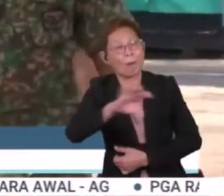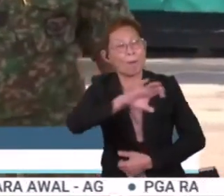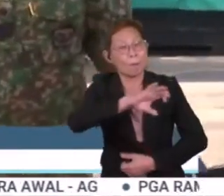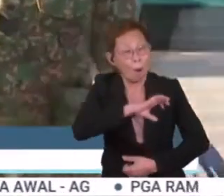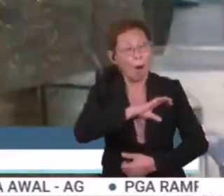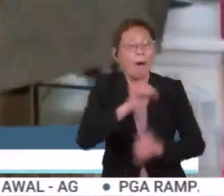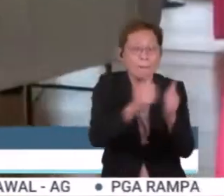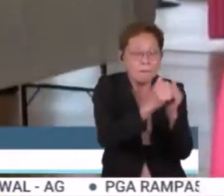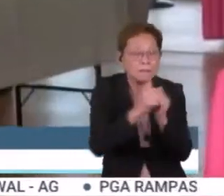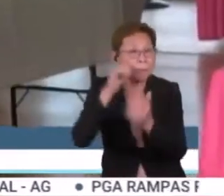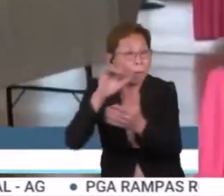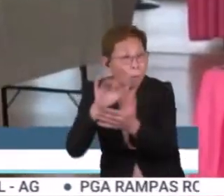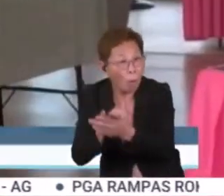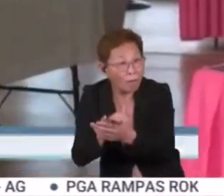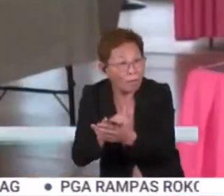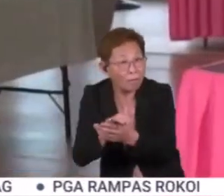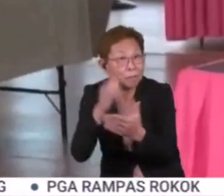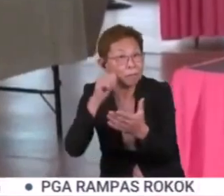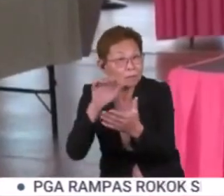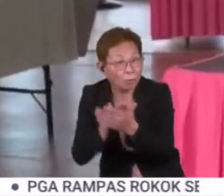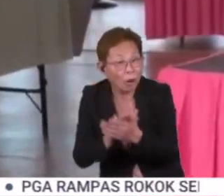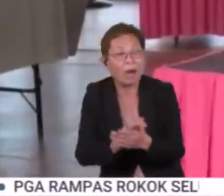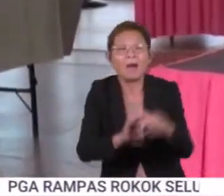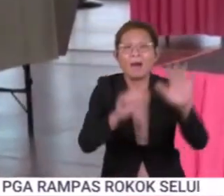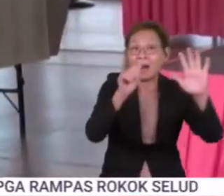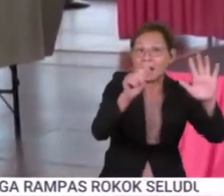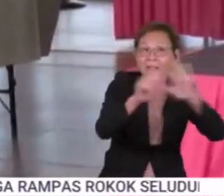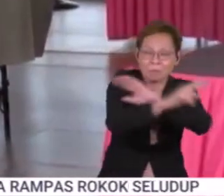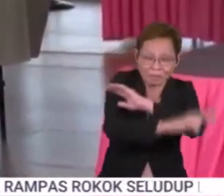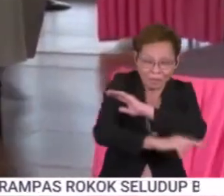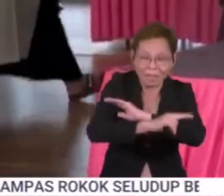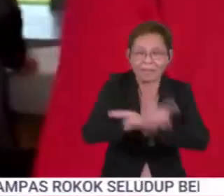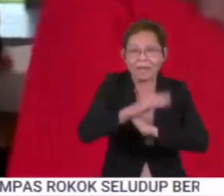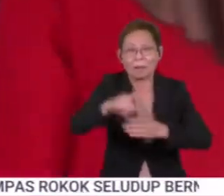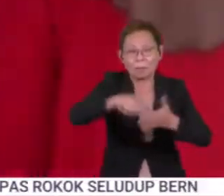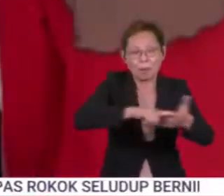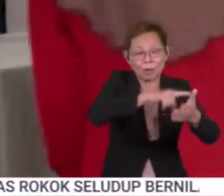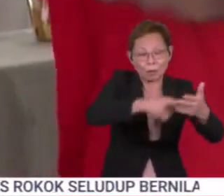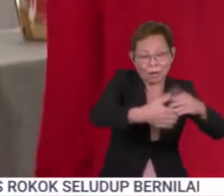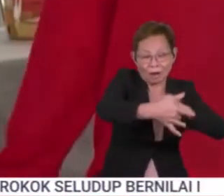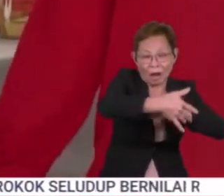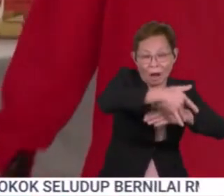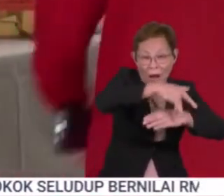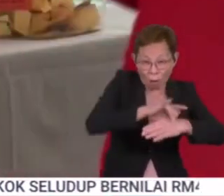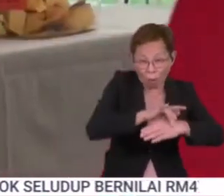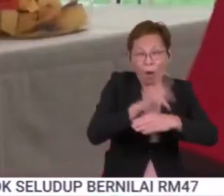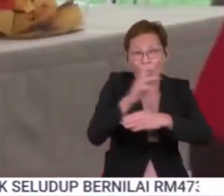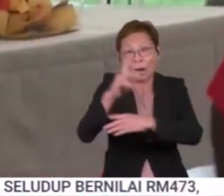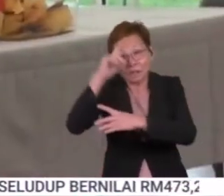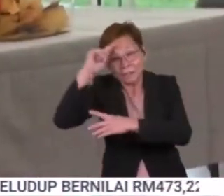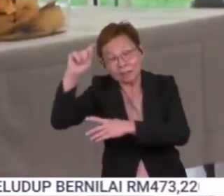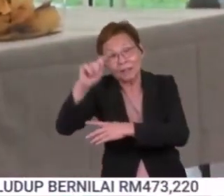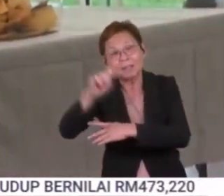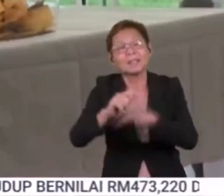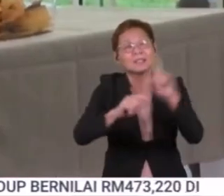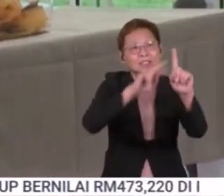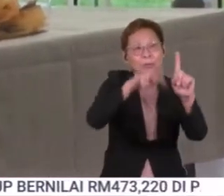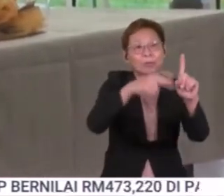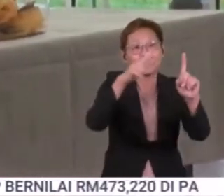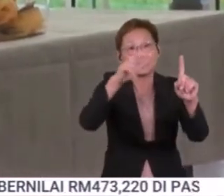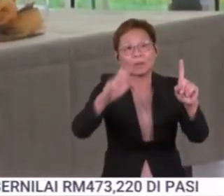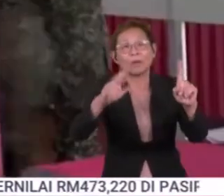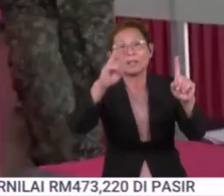anggota polis bersama pasangan masing-masing di Enam Negeri manakala pengundian awal bagi prk Kuala Terengganu melibatkan